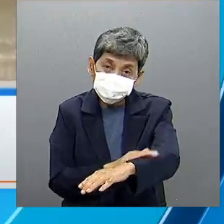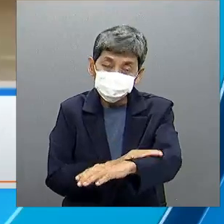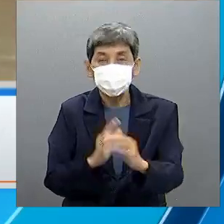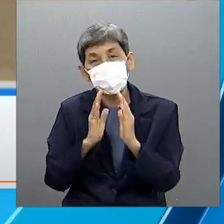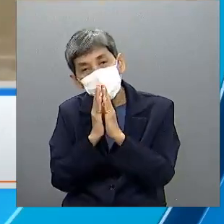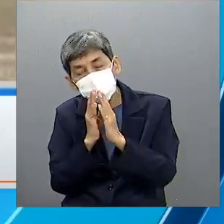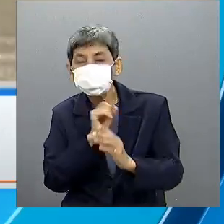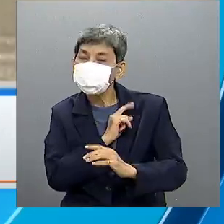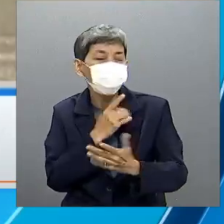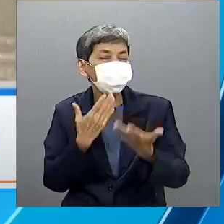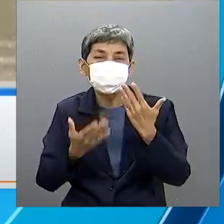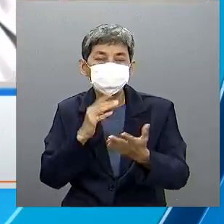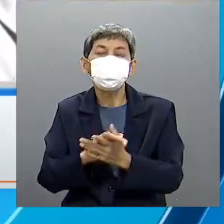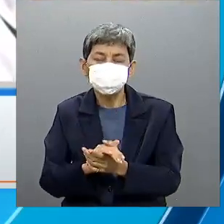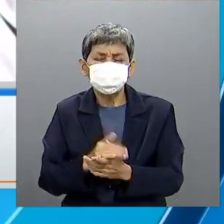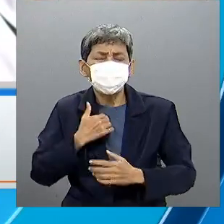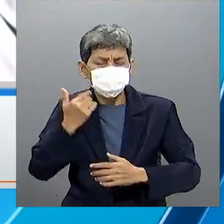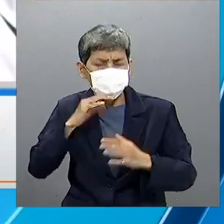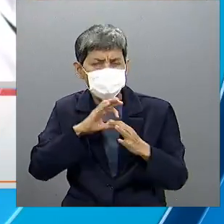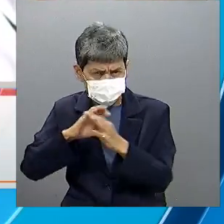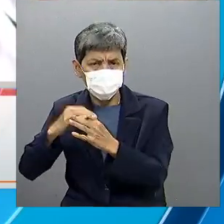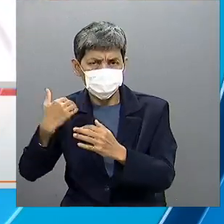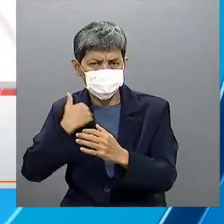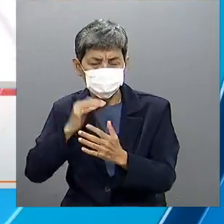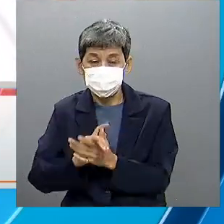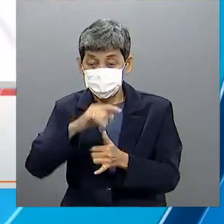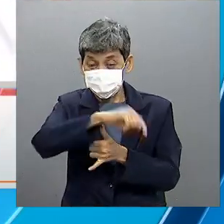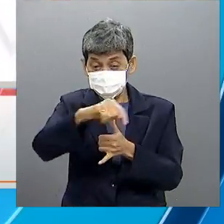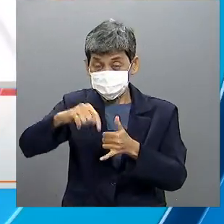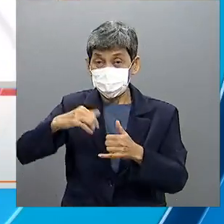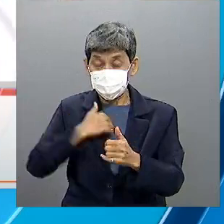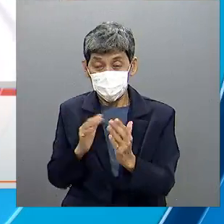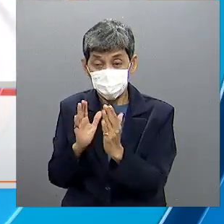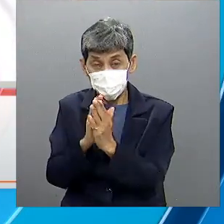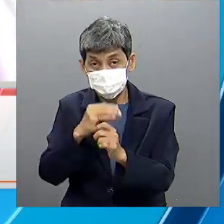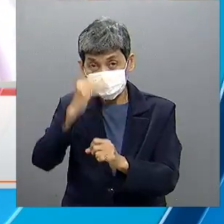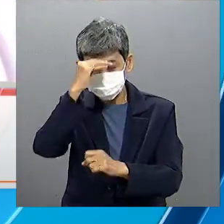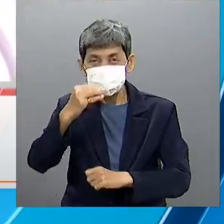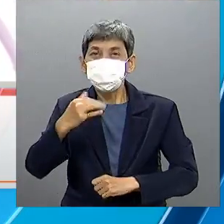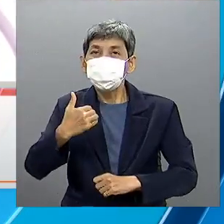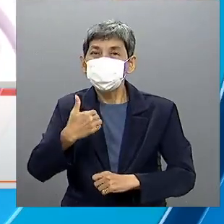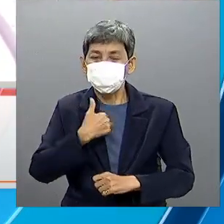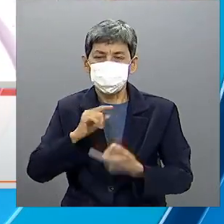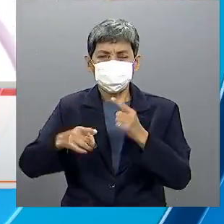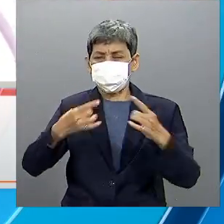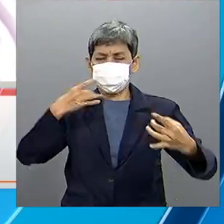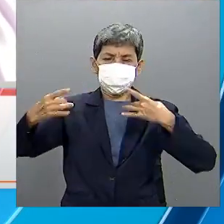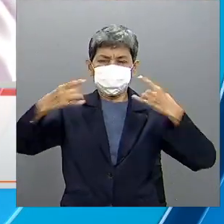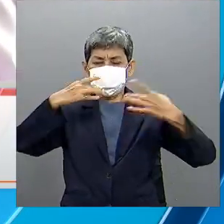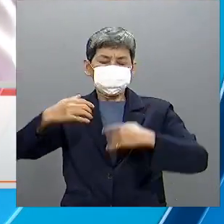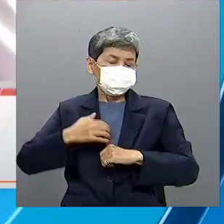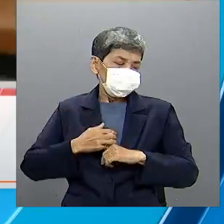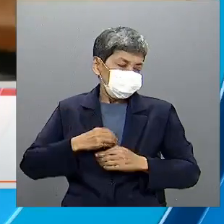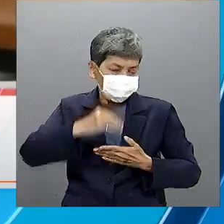ศอย่างเงี้ยค่ะมันก็เลยนำมาสู่ปัจจัยภายนอกซึ่งการที่เขาไม่อยู่ตรงนั้นนะเขาอาจจะโดนบูลลี่จากเพื่อนๆแล้วทำให้เขาไม่อยากอยู่ในระบบการศึกษ